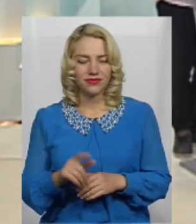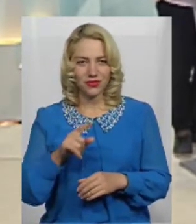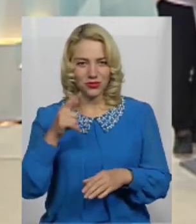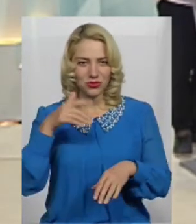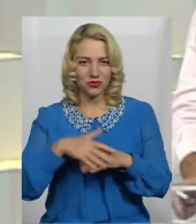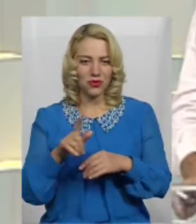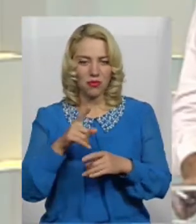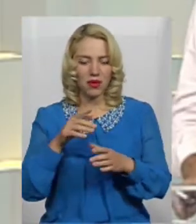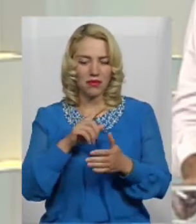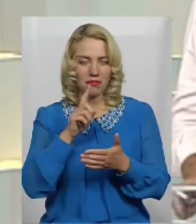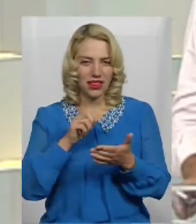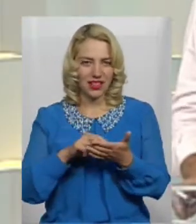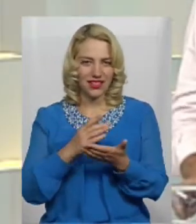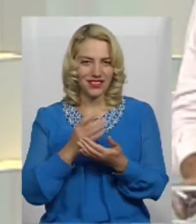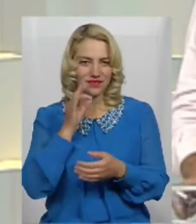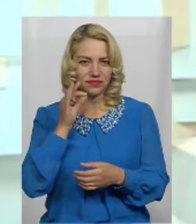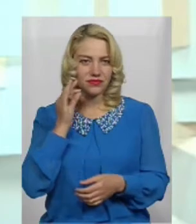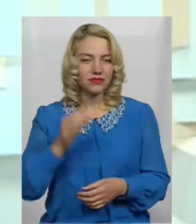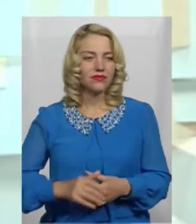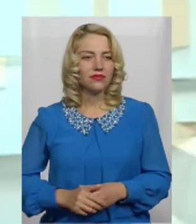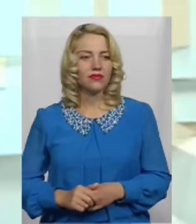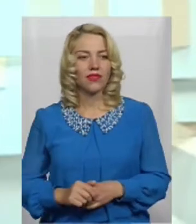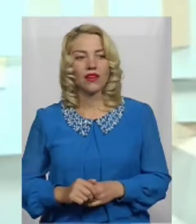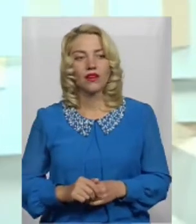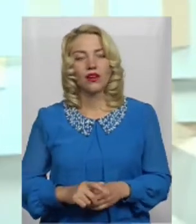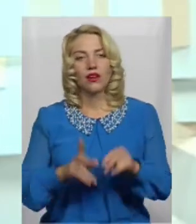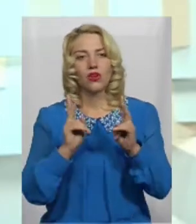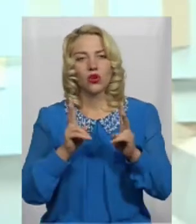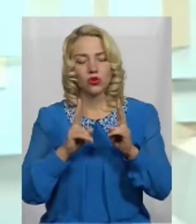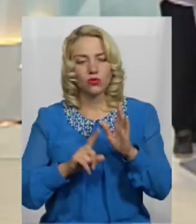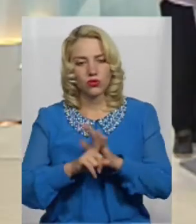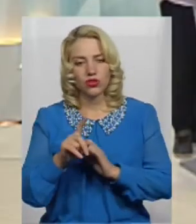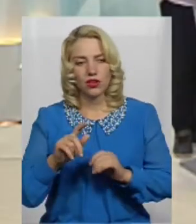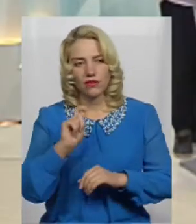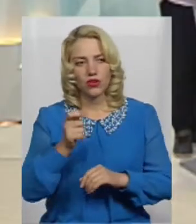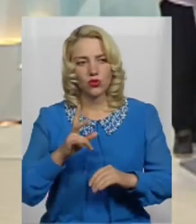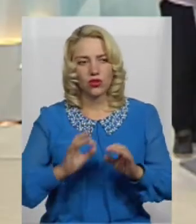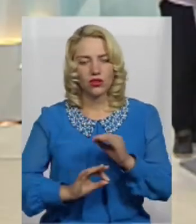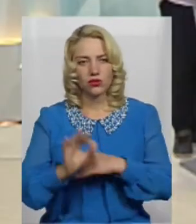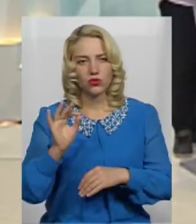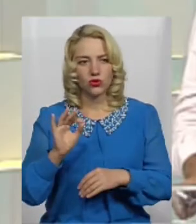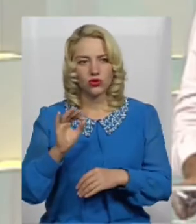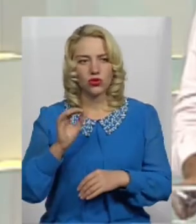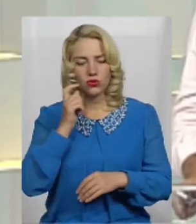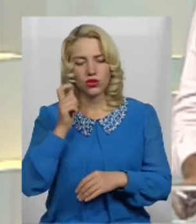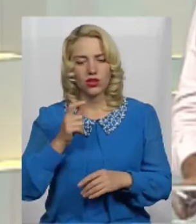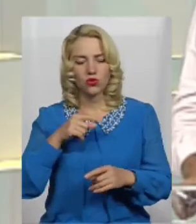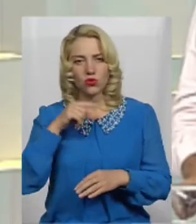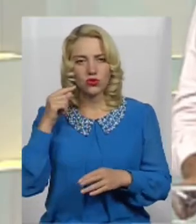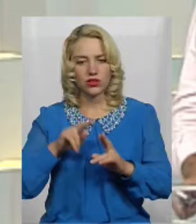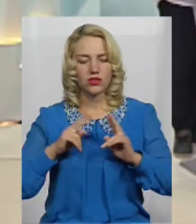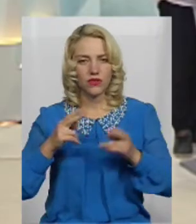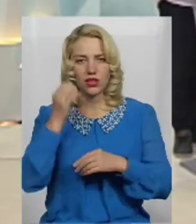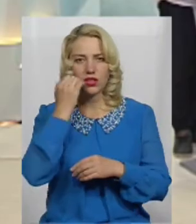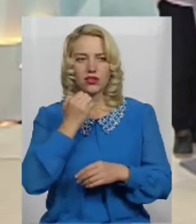щось не те в питанні. І питання спільне для всіх кандидатів. Хто розпочав війну на сході України? Російська Федерація. Дякую